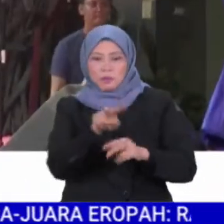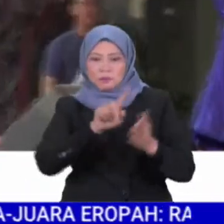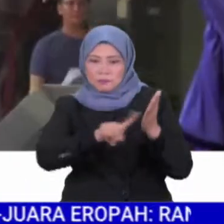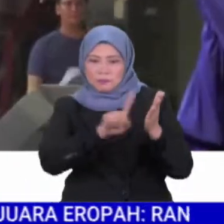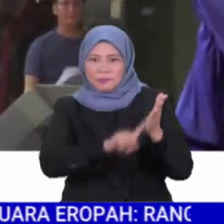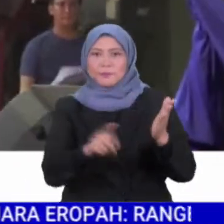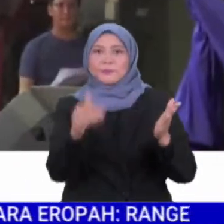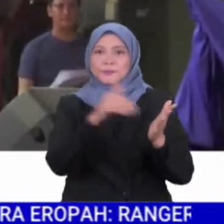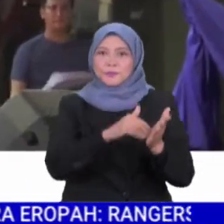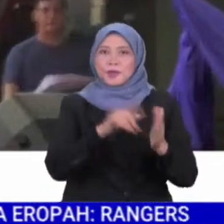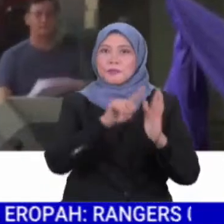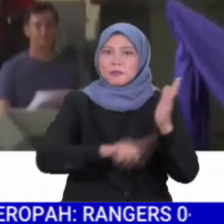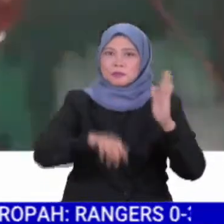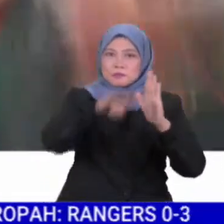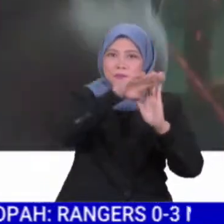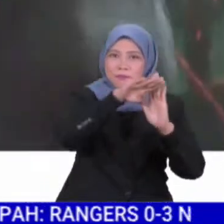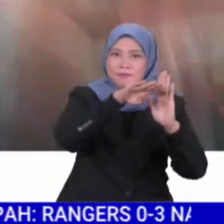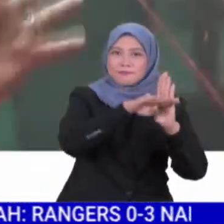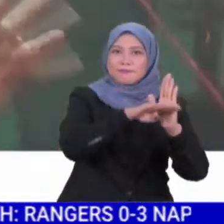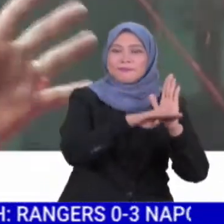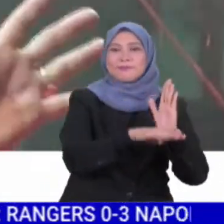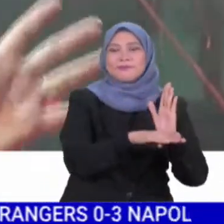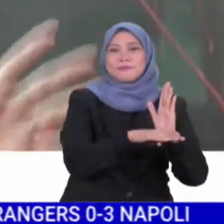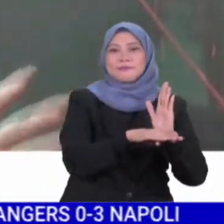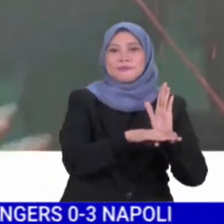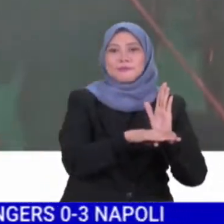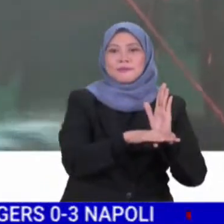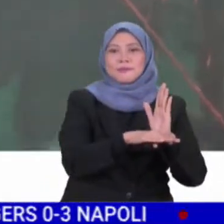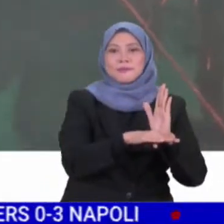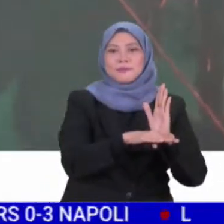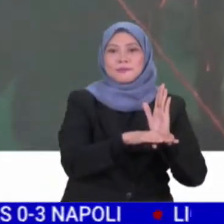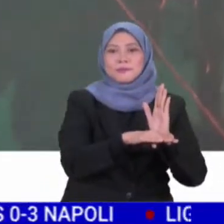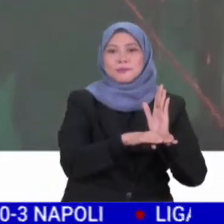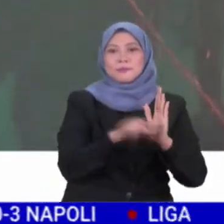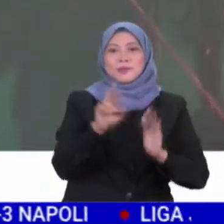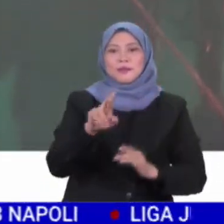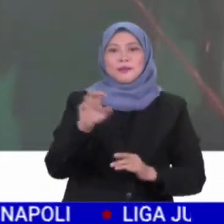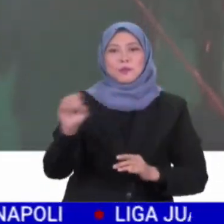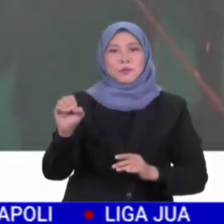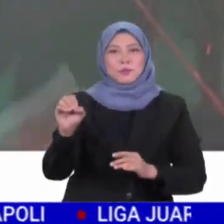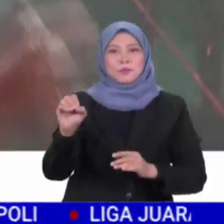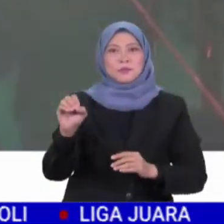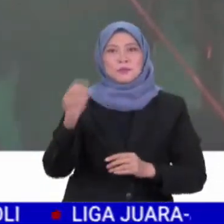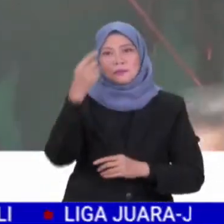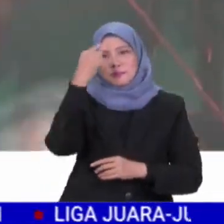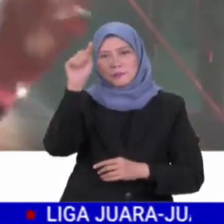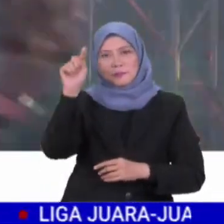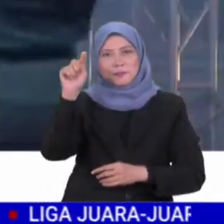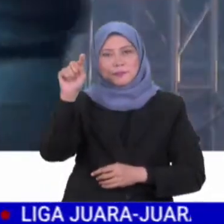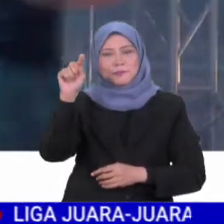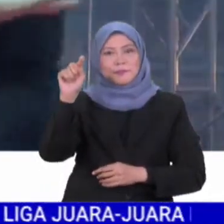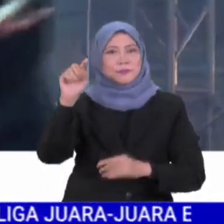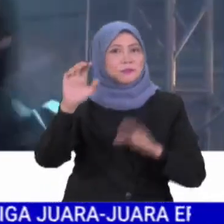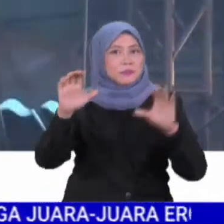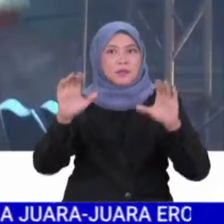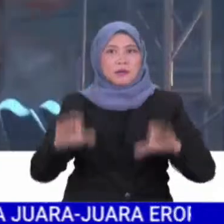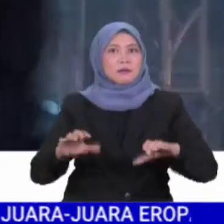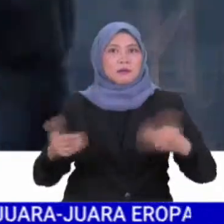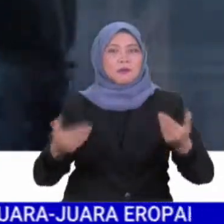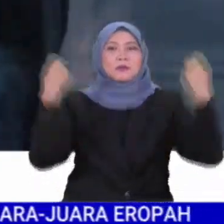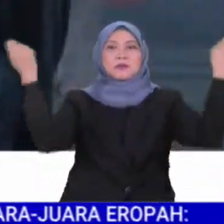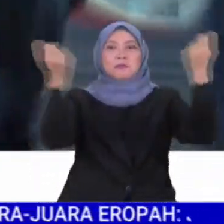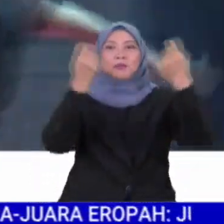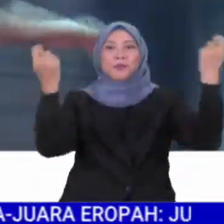semula atau cara ataupun dari segi RO, running order, untuk cara sambutan